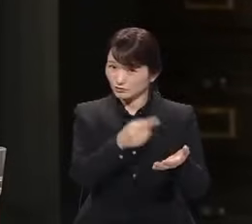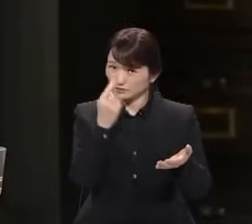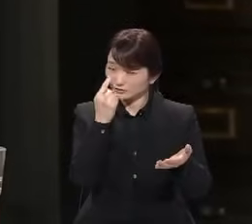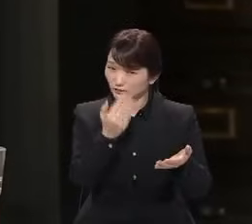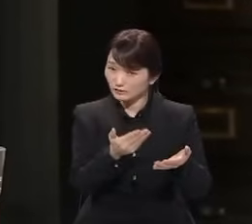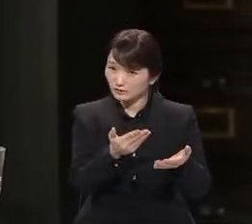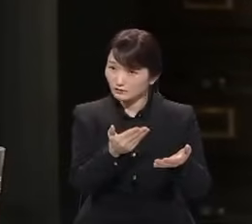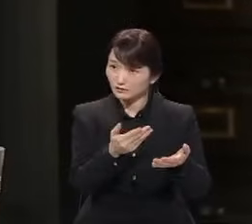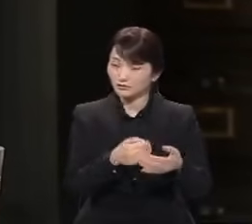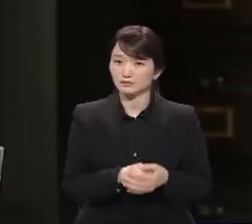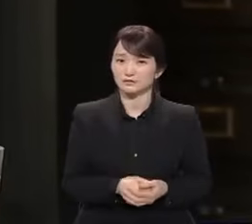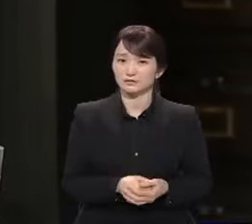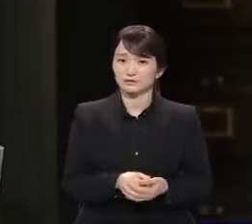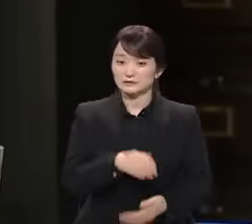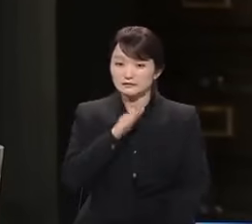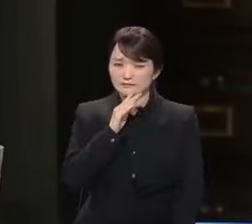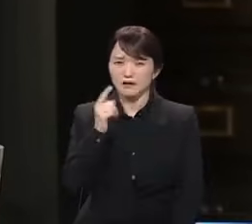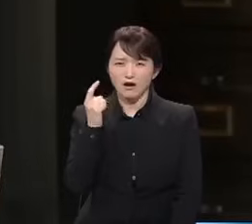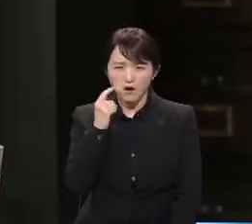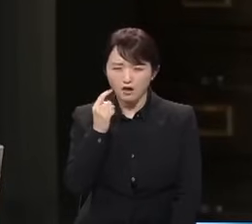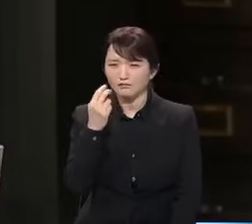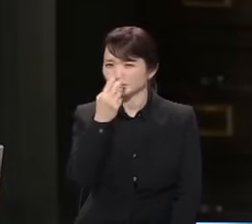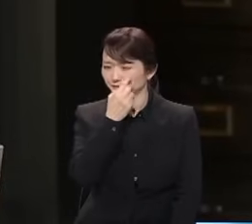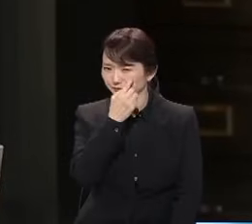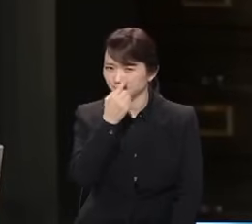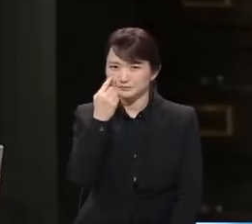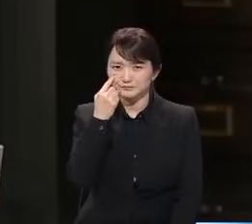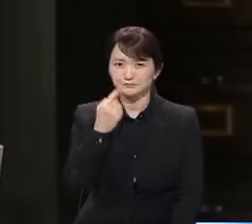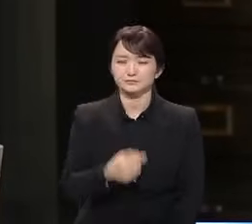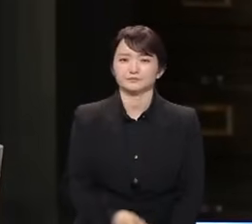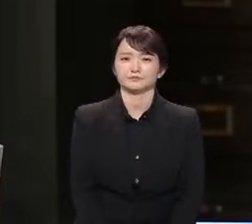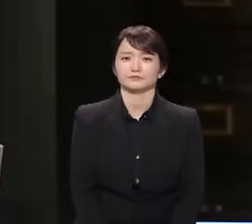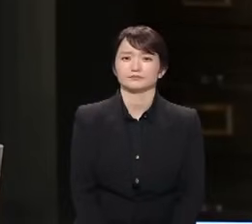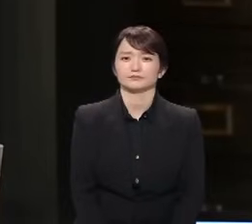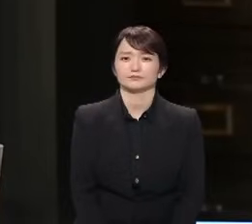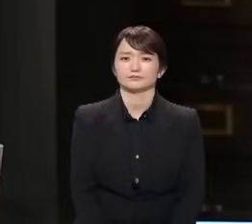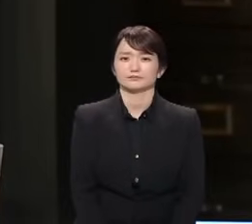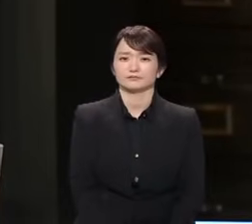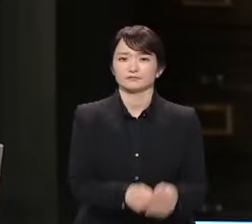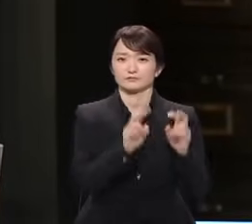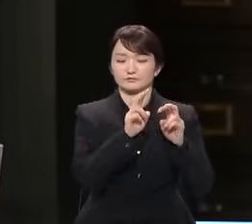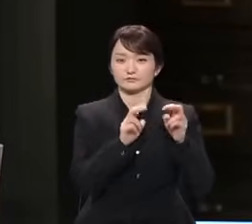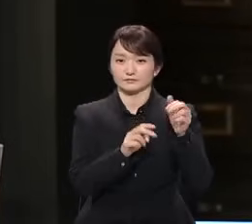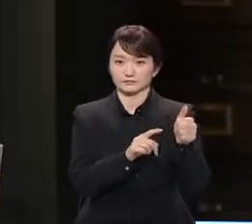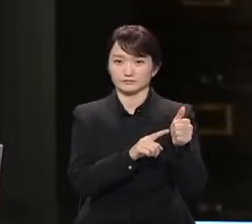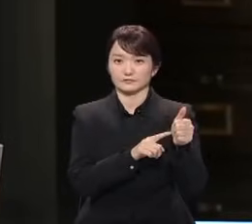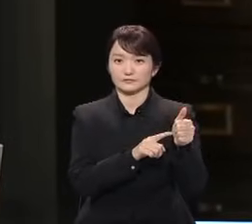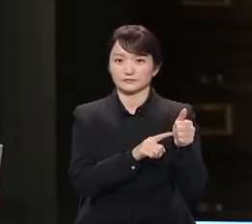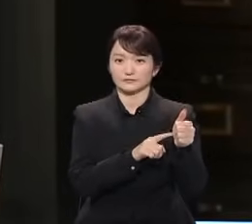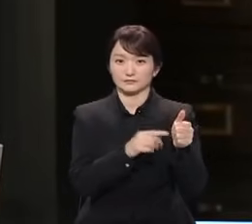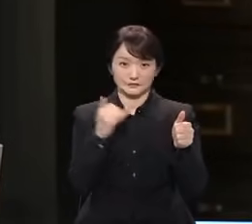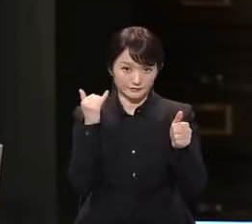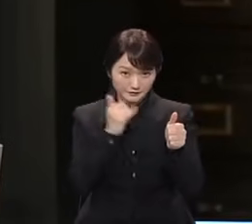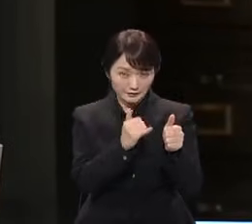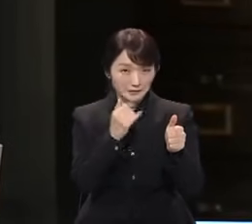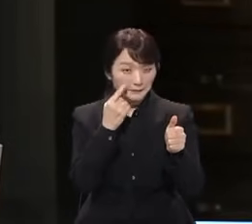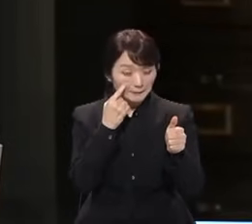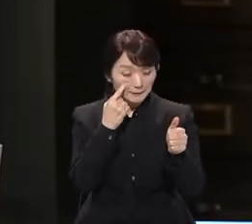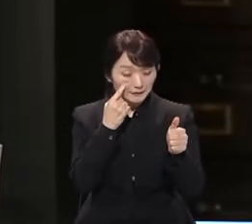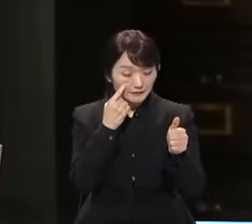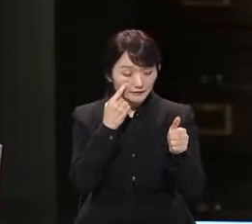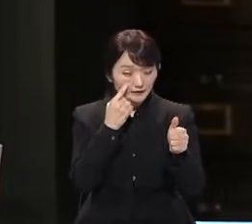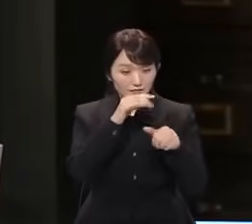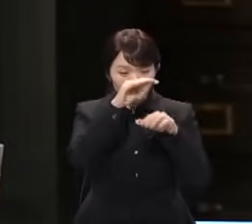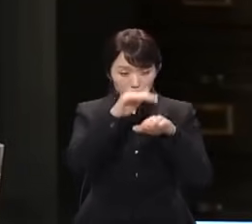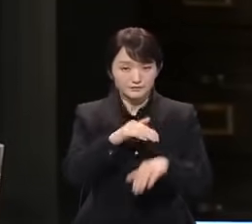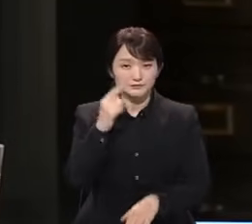계속 팩트 체킹을 했죠. 다행히 그 사장이라는 사람하고 직접 연락이 닿았습니다. 사장의 얘기 직접